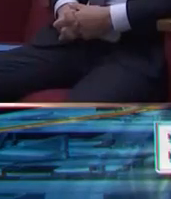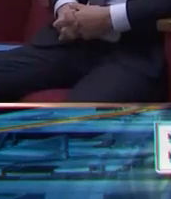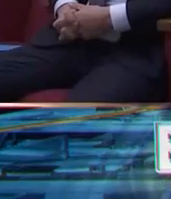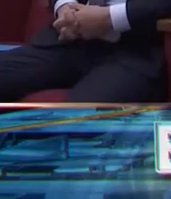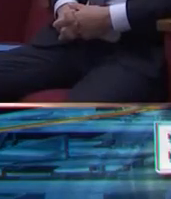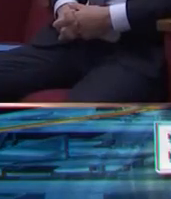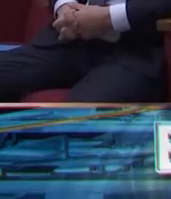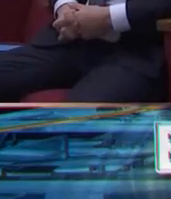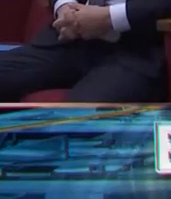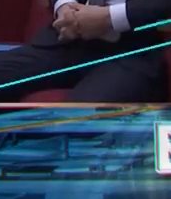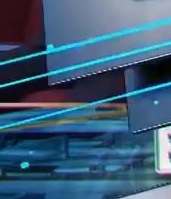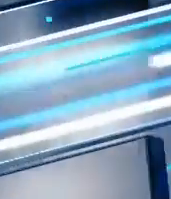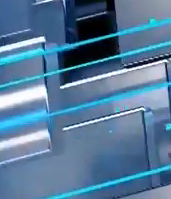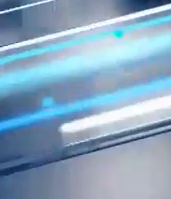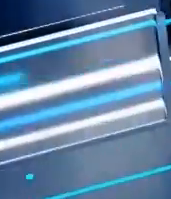бағдарламасы қабылданды.